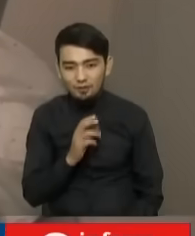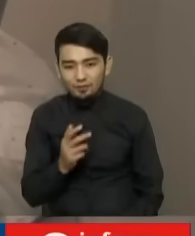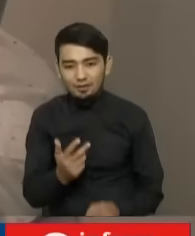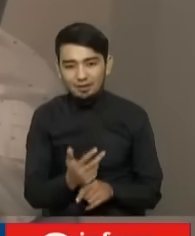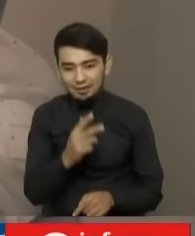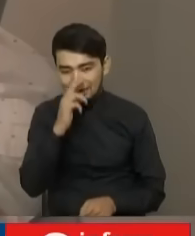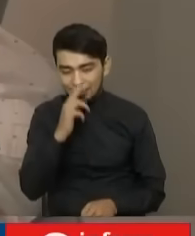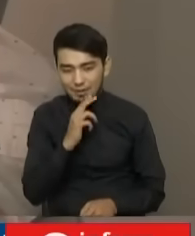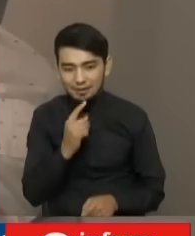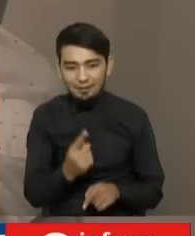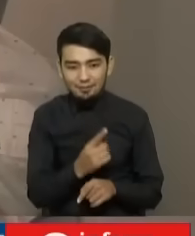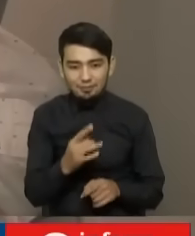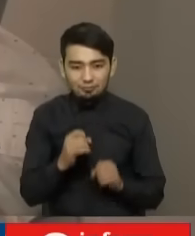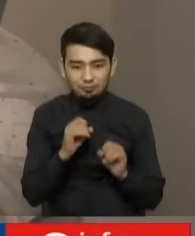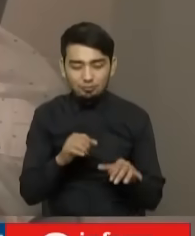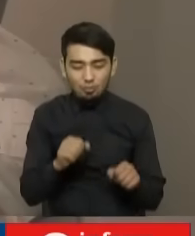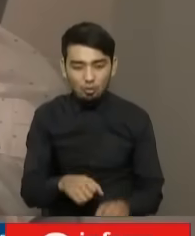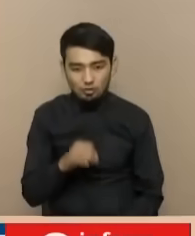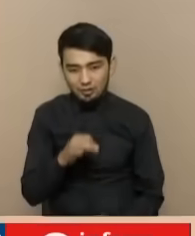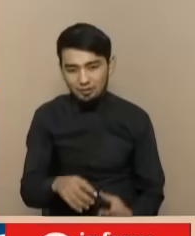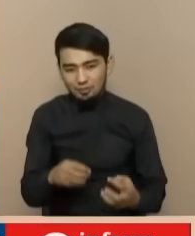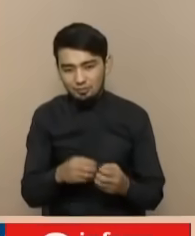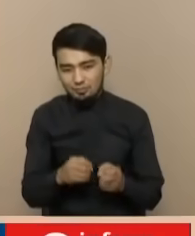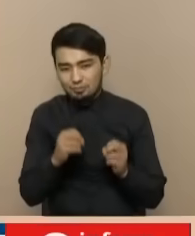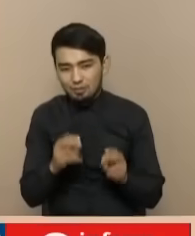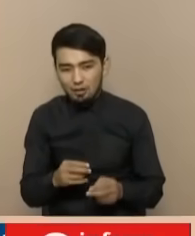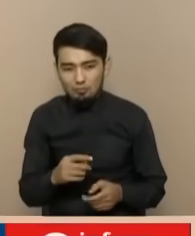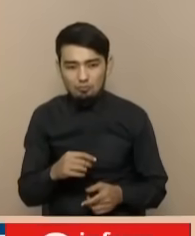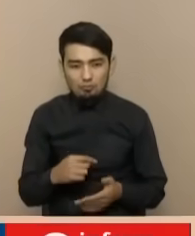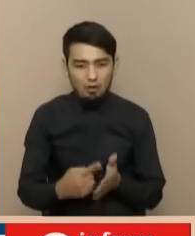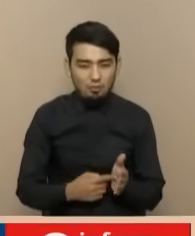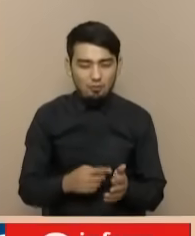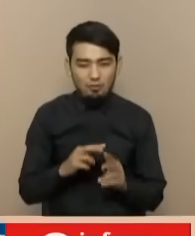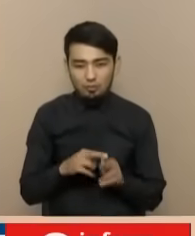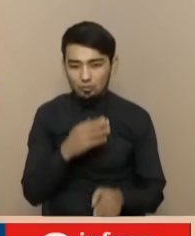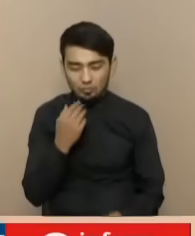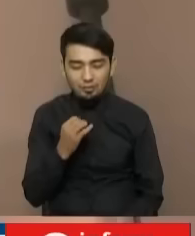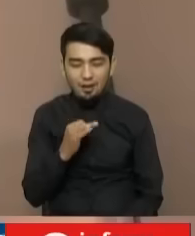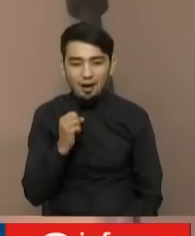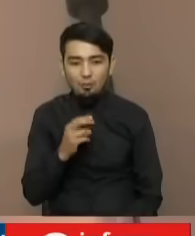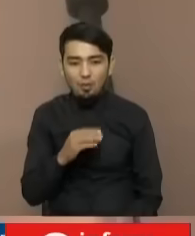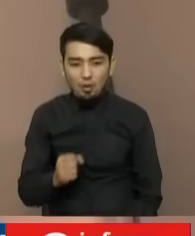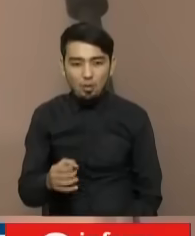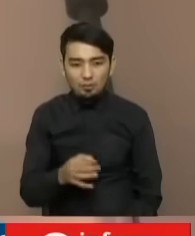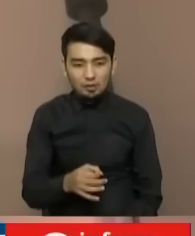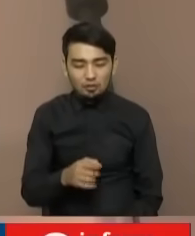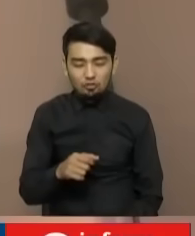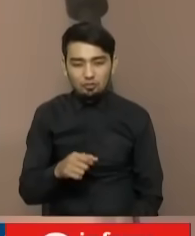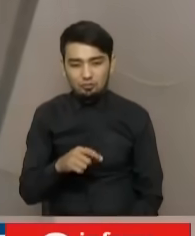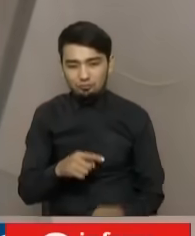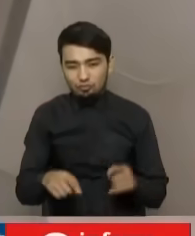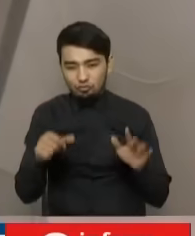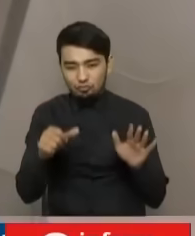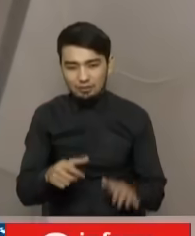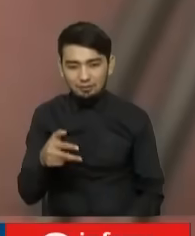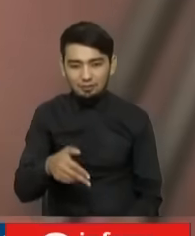тобының бәрі бірдей маңызды. Жекелеген арнайы сұраныс жоқ дейді дәрігерлер. Ақмола облысында соңғы жарты жылда 3000-ға жуық адам донор